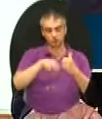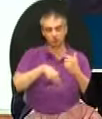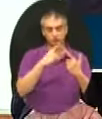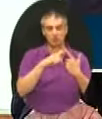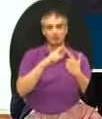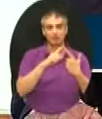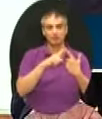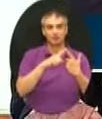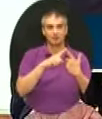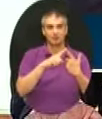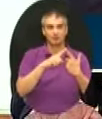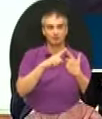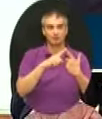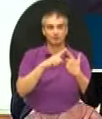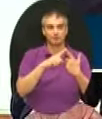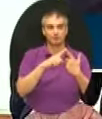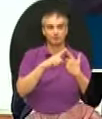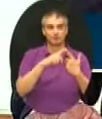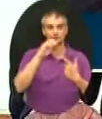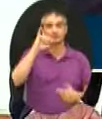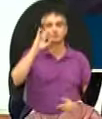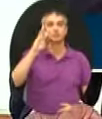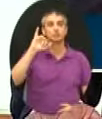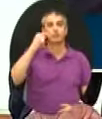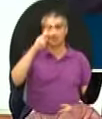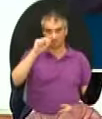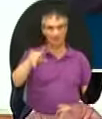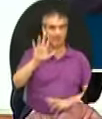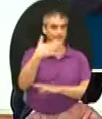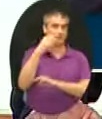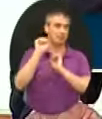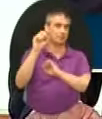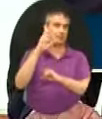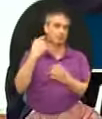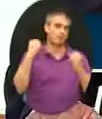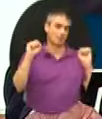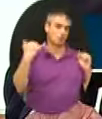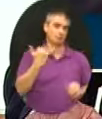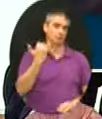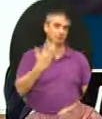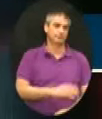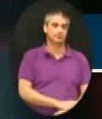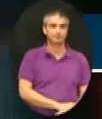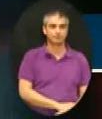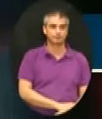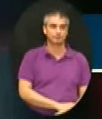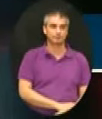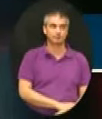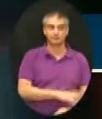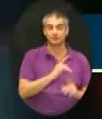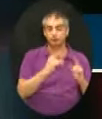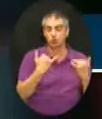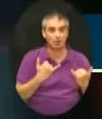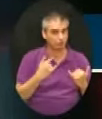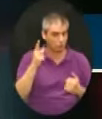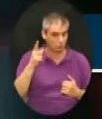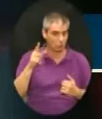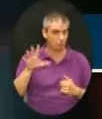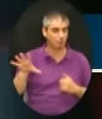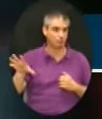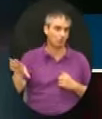והשני, השני במישיגן. עוד... טוב, זה ברור. וזה מה שקורה עכשיו. זאת אומרת, הוא